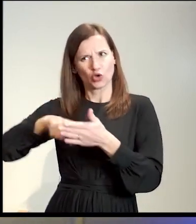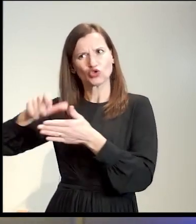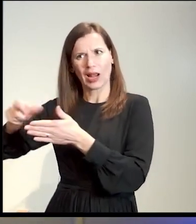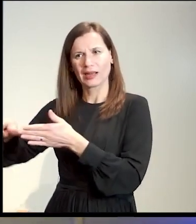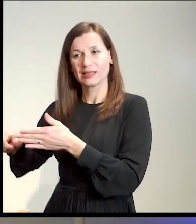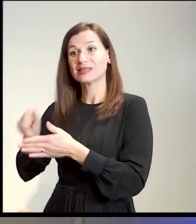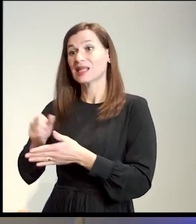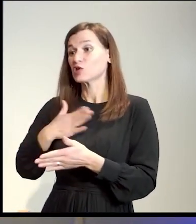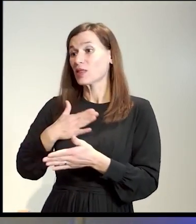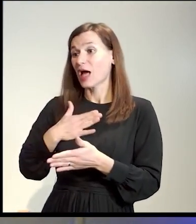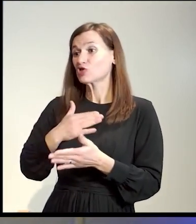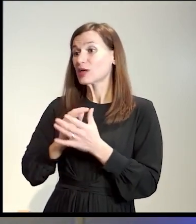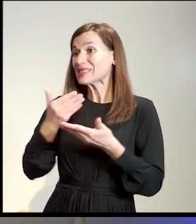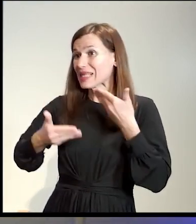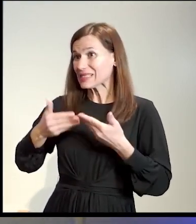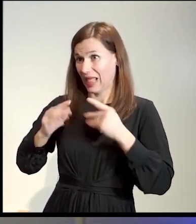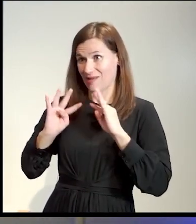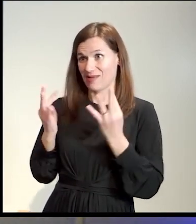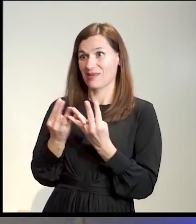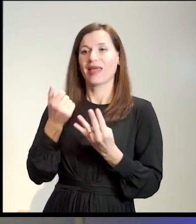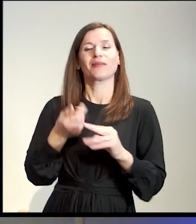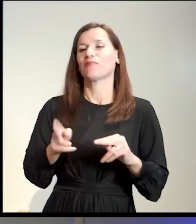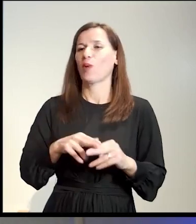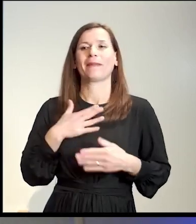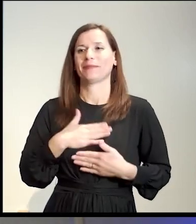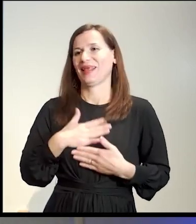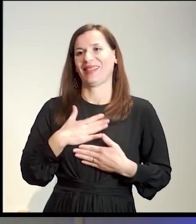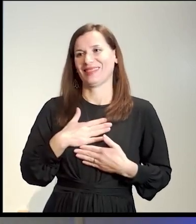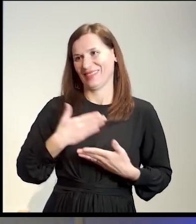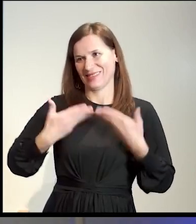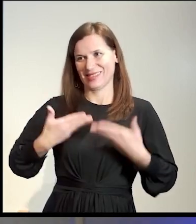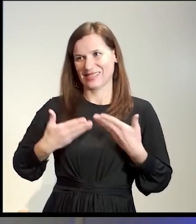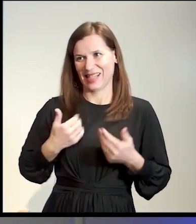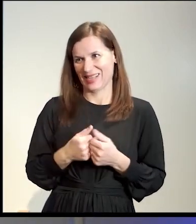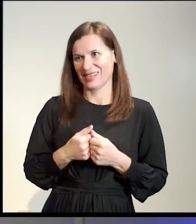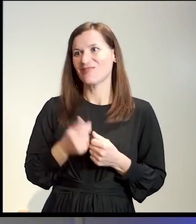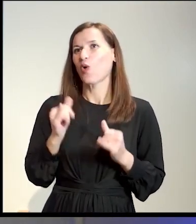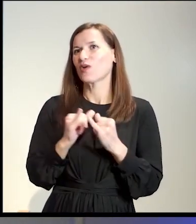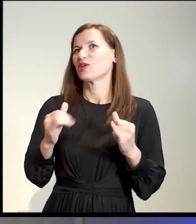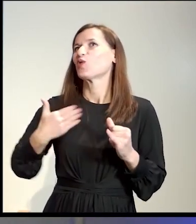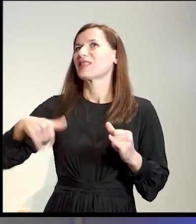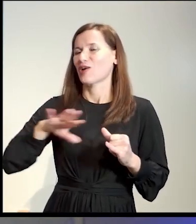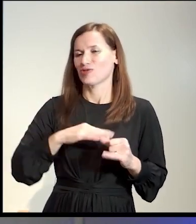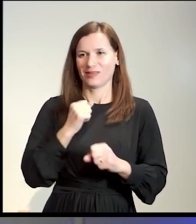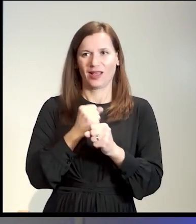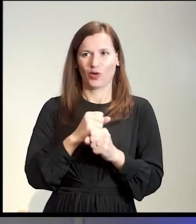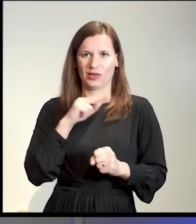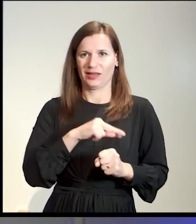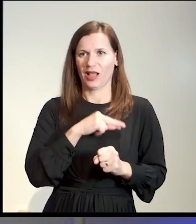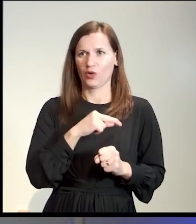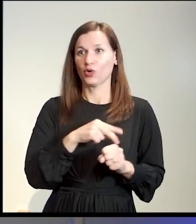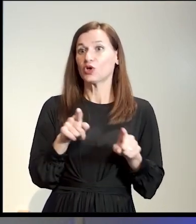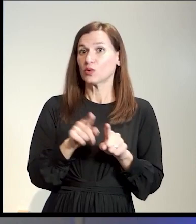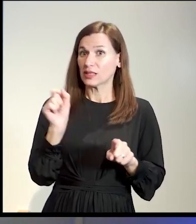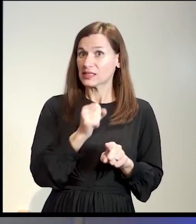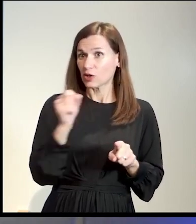naši sestanki eni prijetnejših sestankov v okviru naših, recimo temu, delovnih nalog. Nekoliko morda tudi zato, ker se večinoma